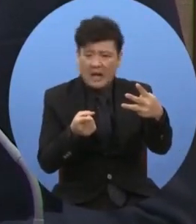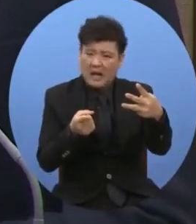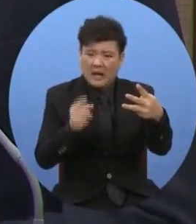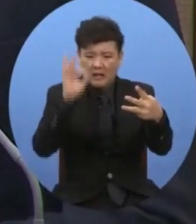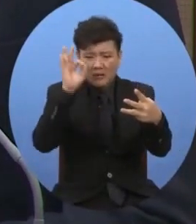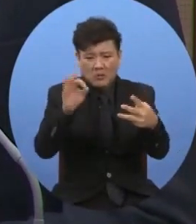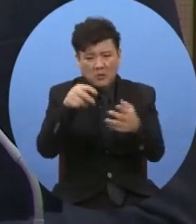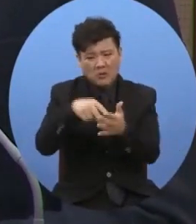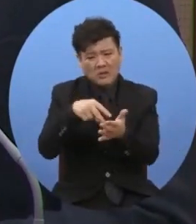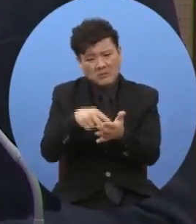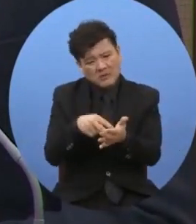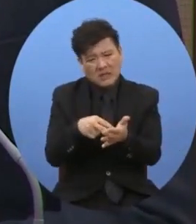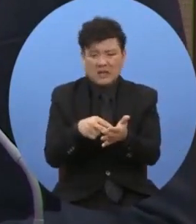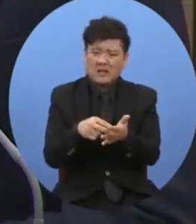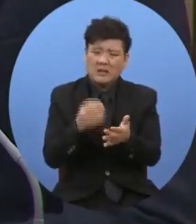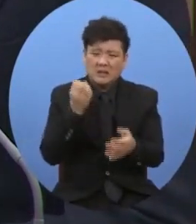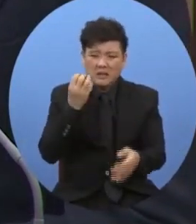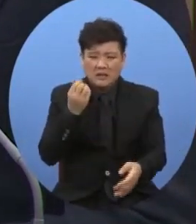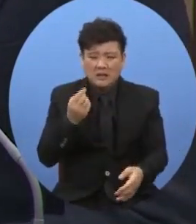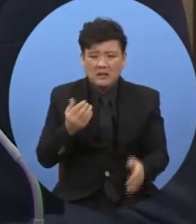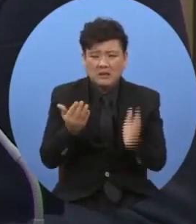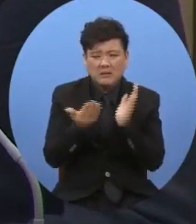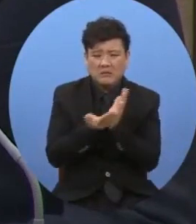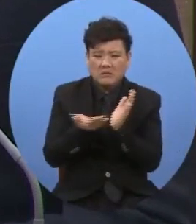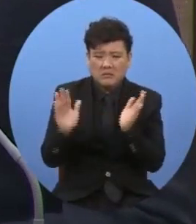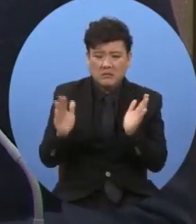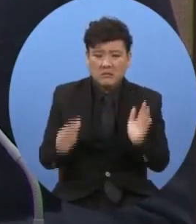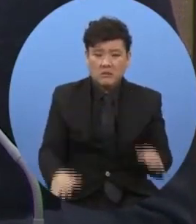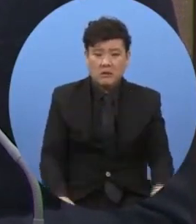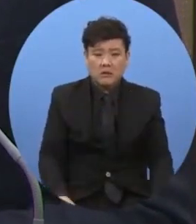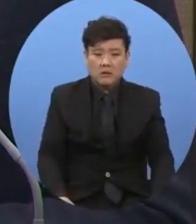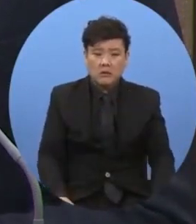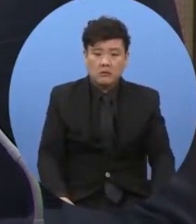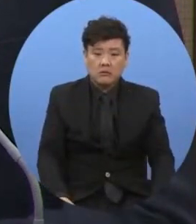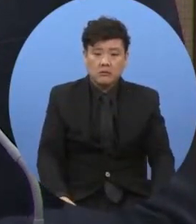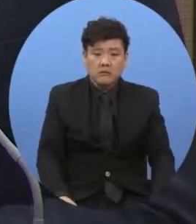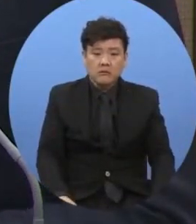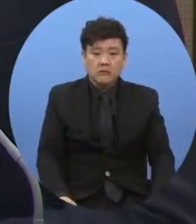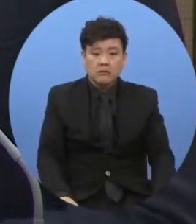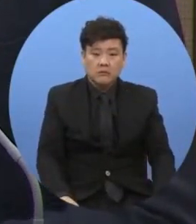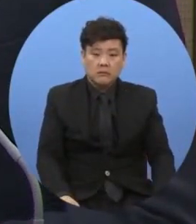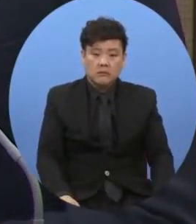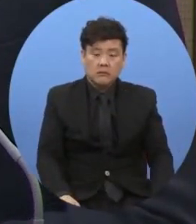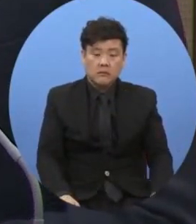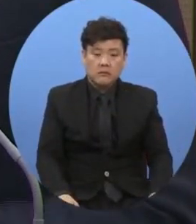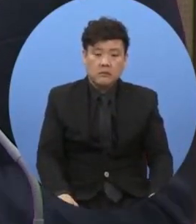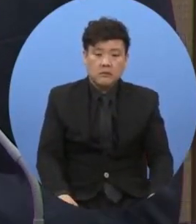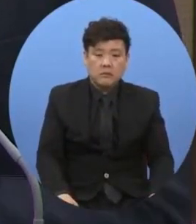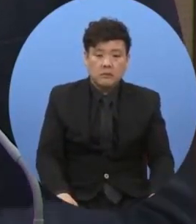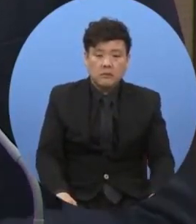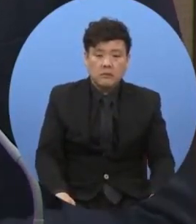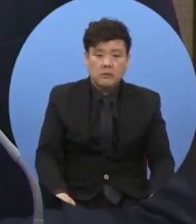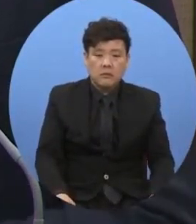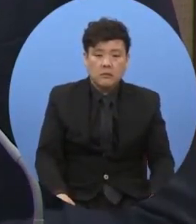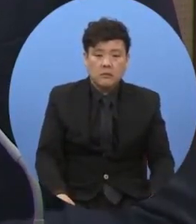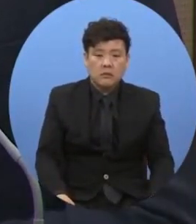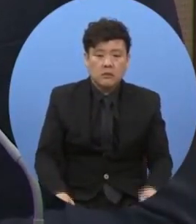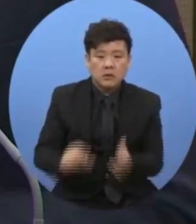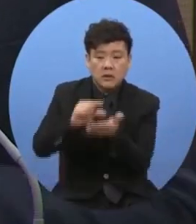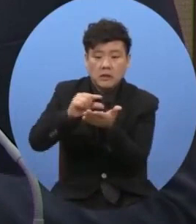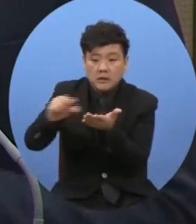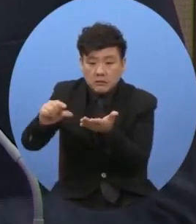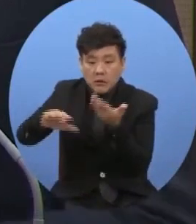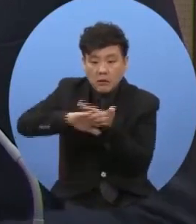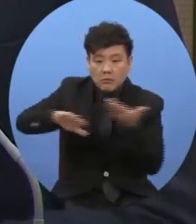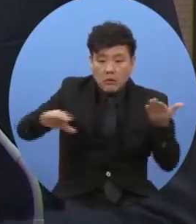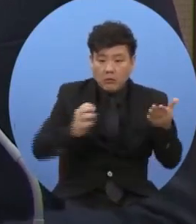저는 생각합니다. 뭐 일부 아까 뭐 이제 다른 의원님께서 뭐 화면에 달서구 사례도 이제 뭐 띄워주셨는데요. 그런 이제 지방의 현실과 다르게